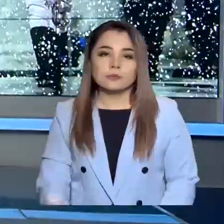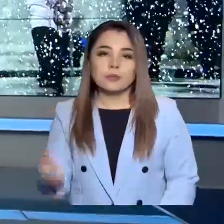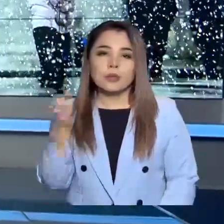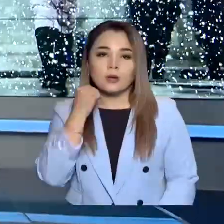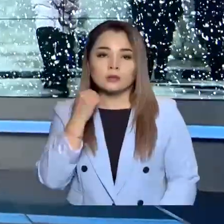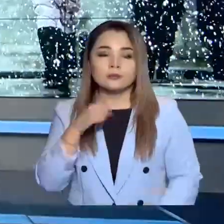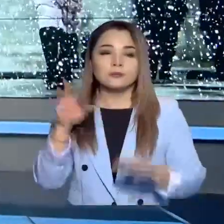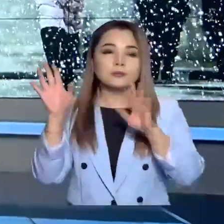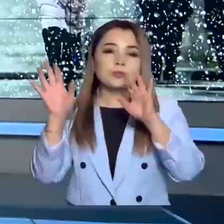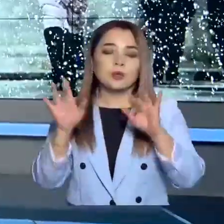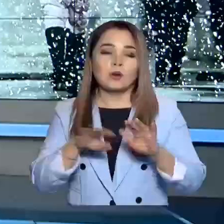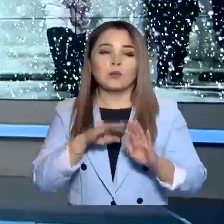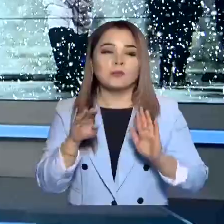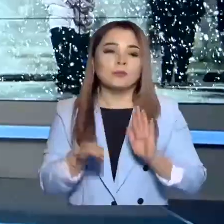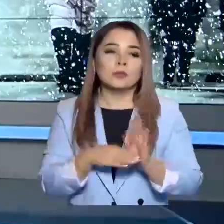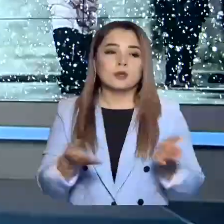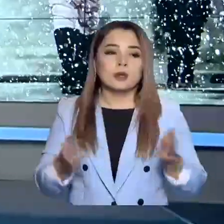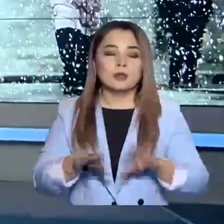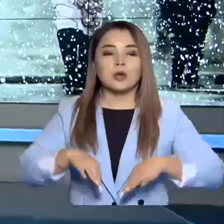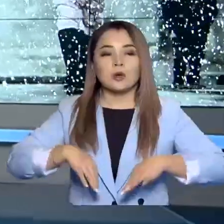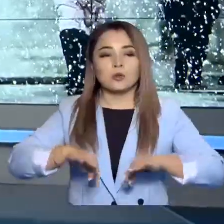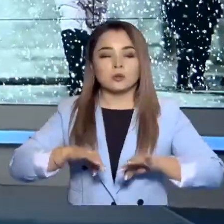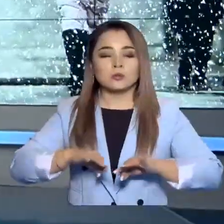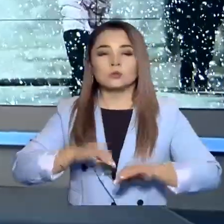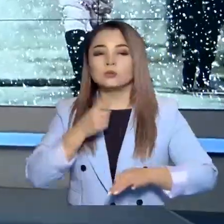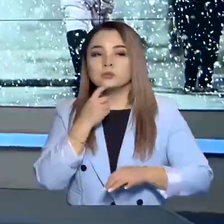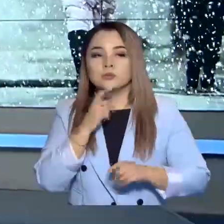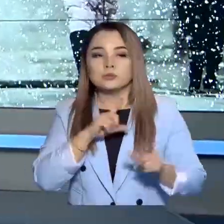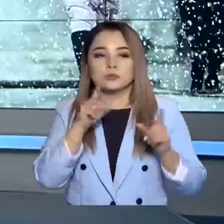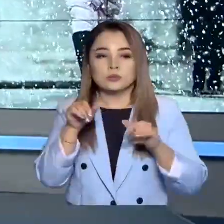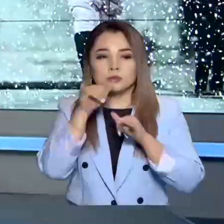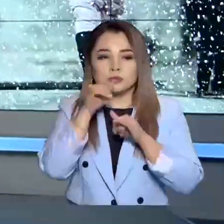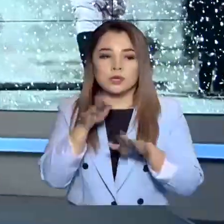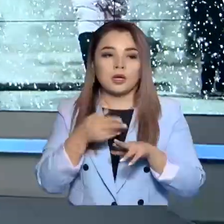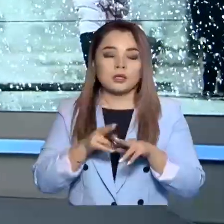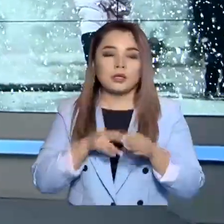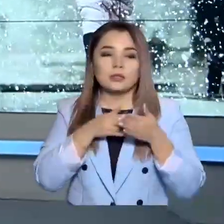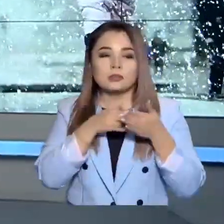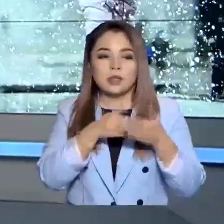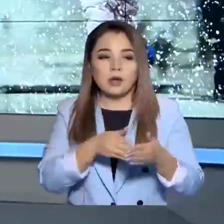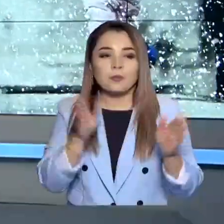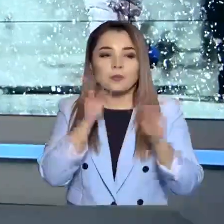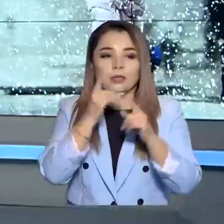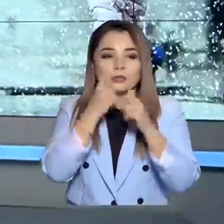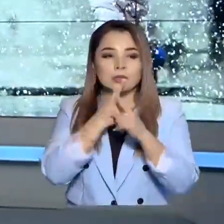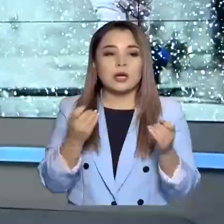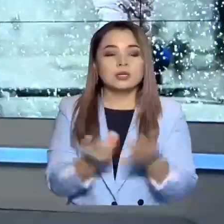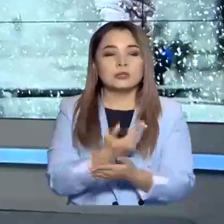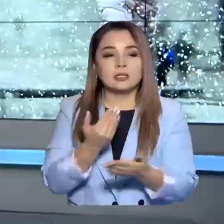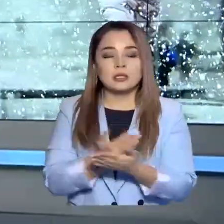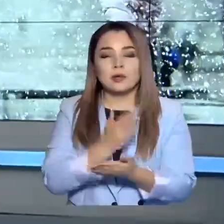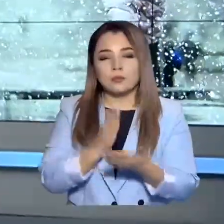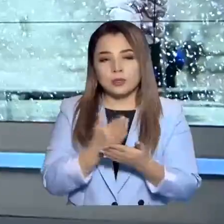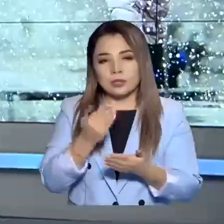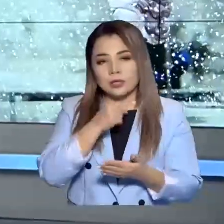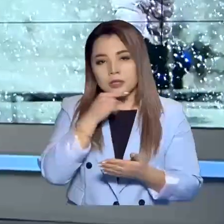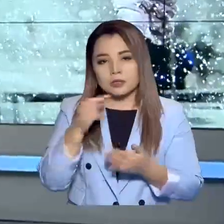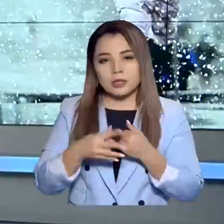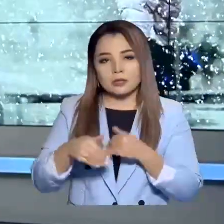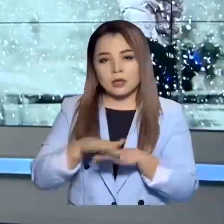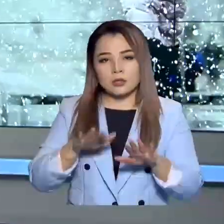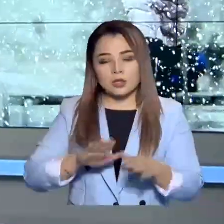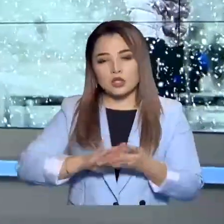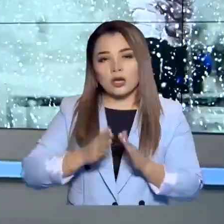Мәскеу қар құрсауында қалды. Көлік қатынасы айтарлықтай қиындап отыр. Жергілікті метеорологтардың дерегінше Ресей астанасында дәл